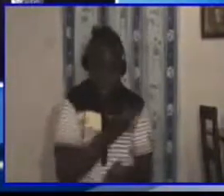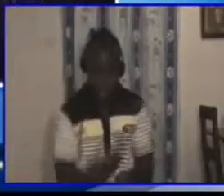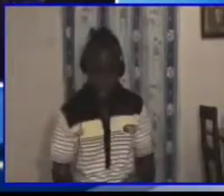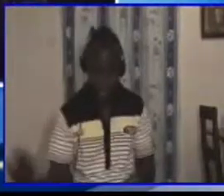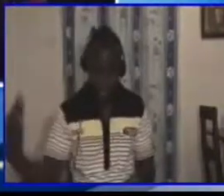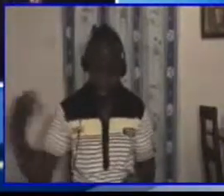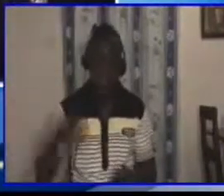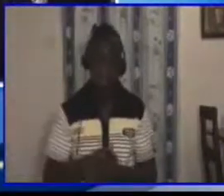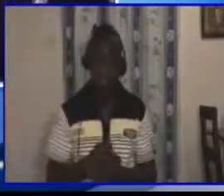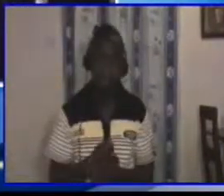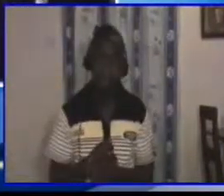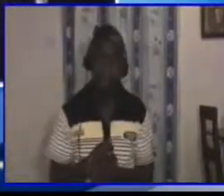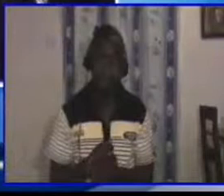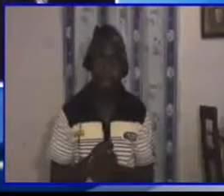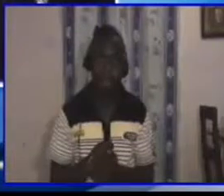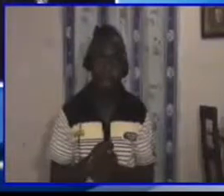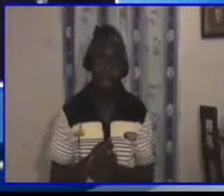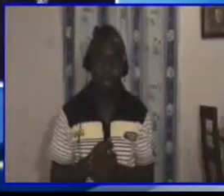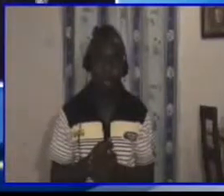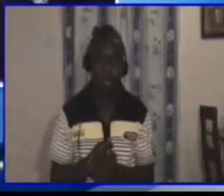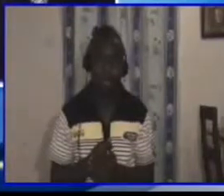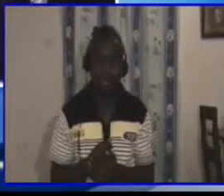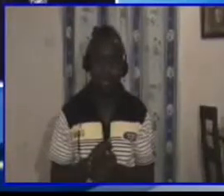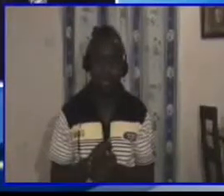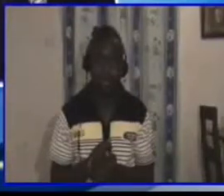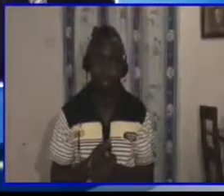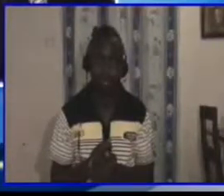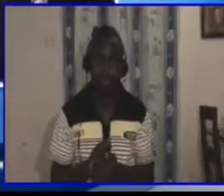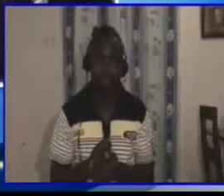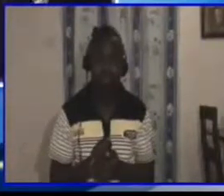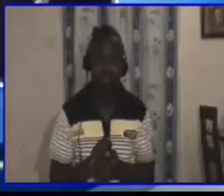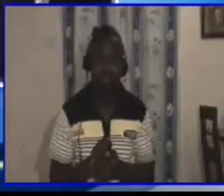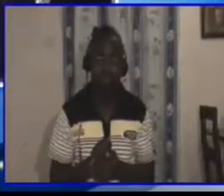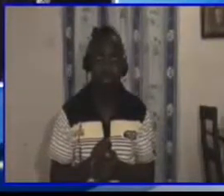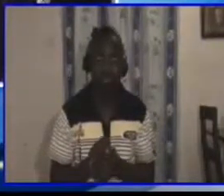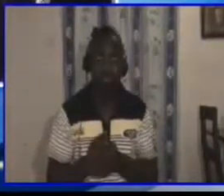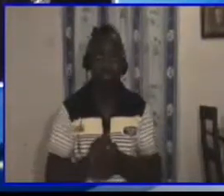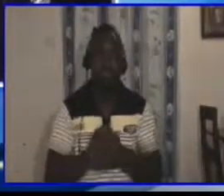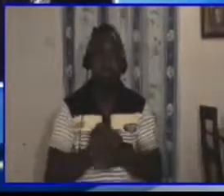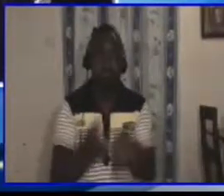io vi ho già detto che sin dal tempo della riforma